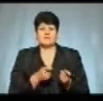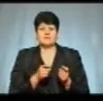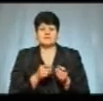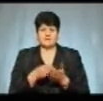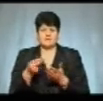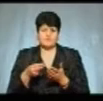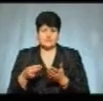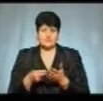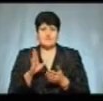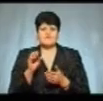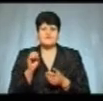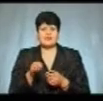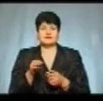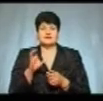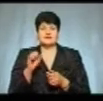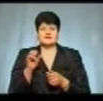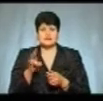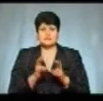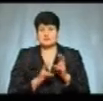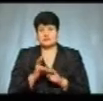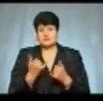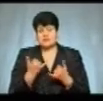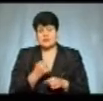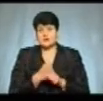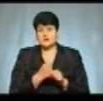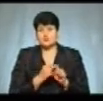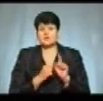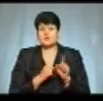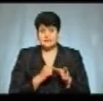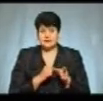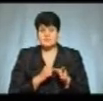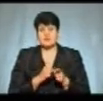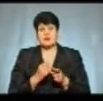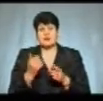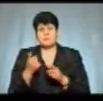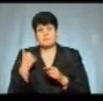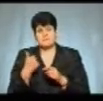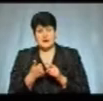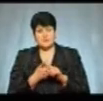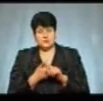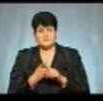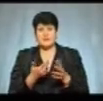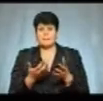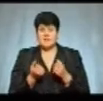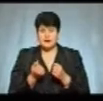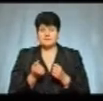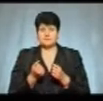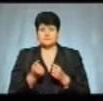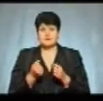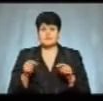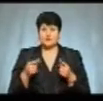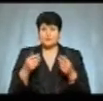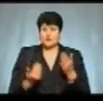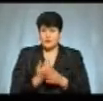погоджень з боку ВЕЦАН-заводу. Тому ми зараз працюємо над тим, або варіант реалізувати проект створення